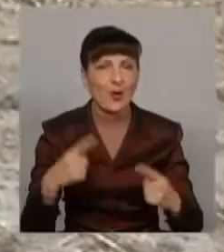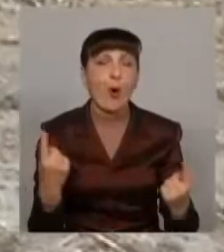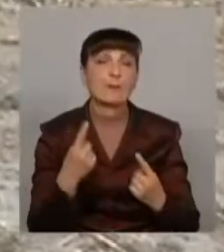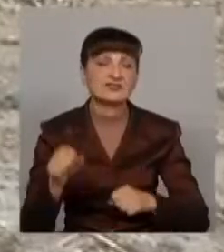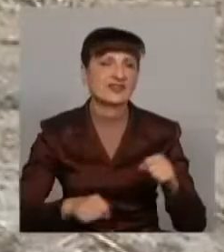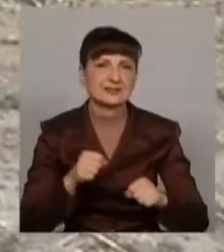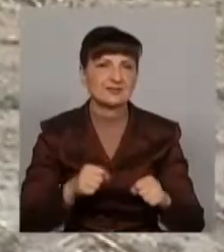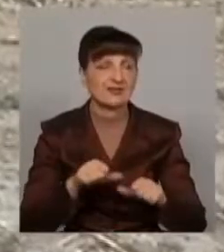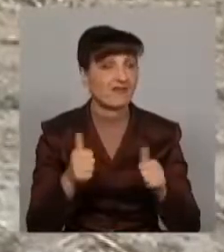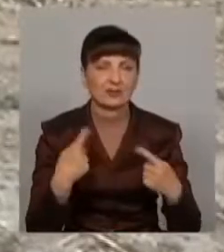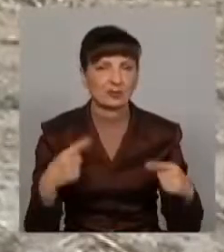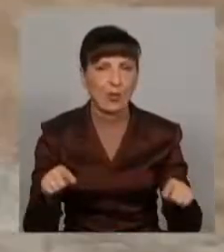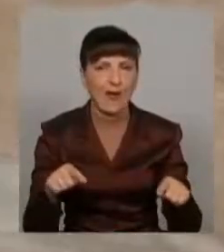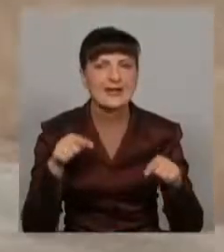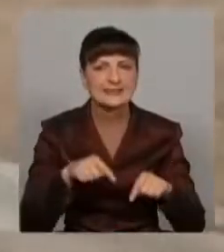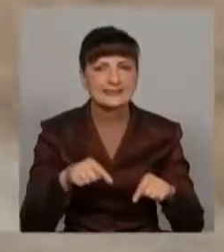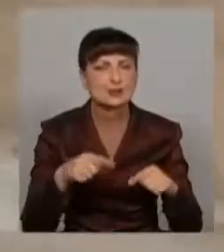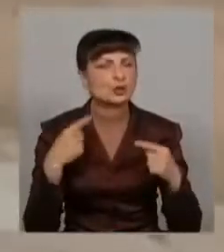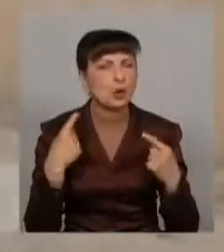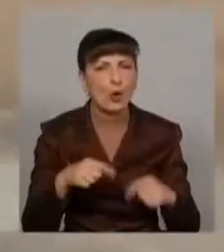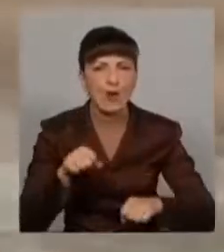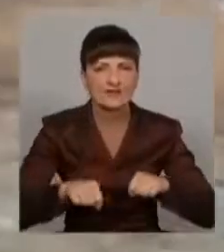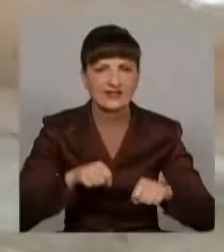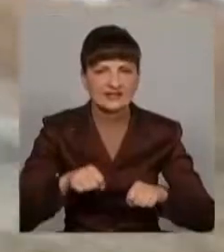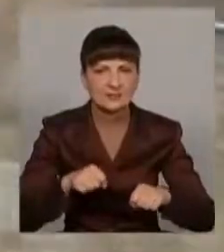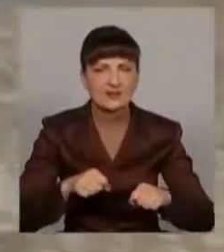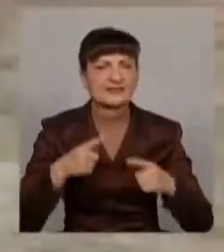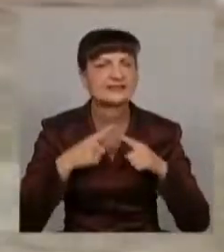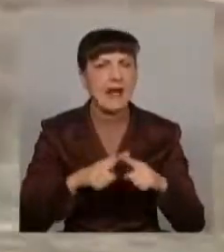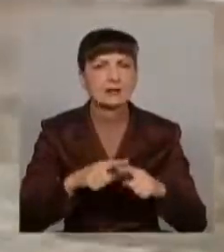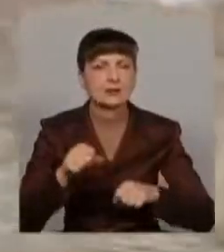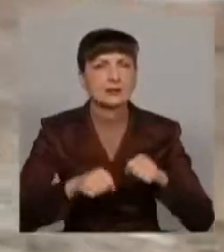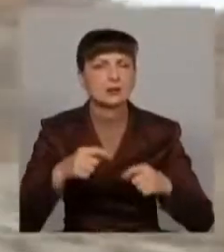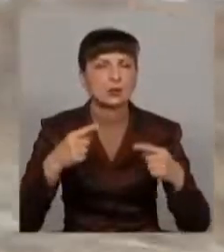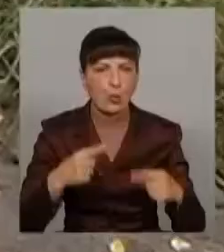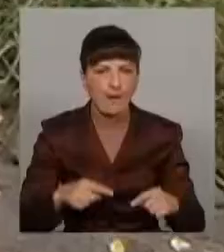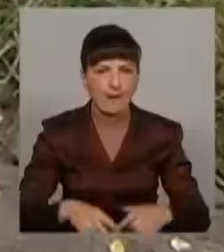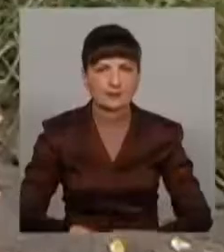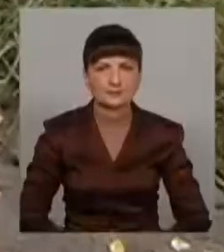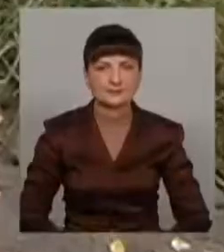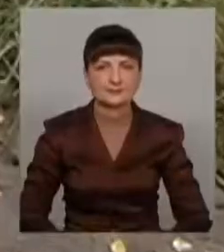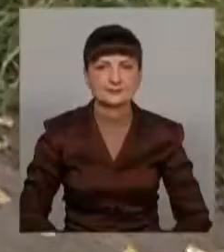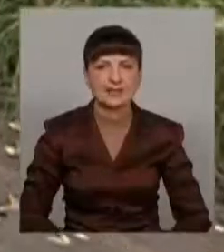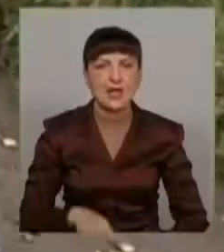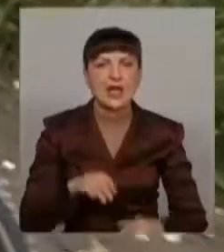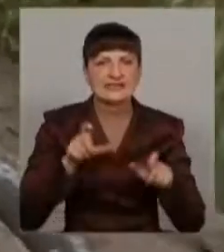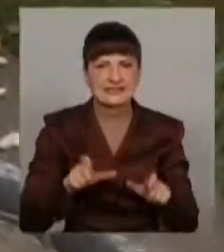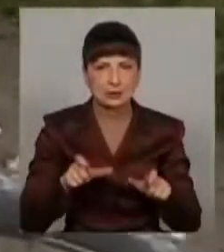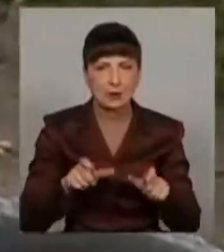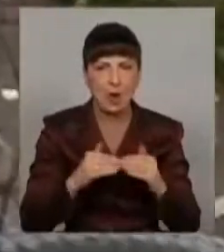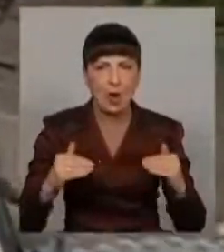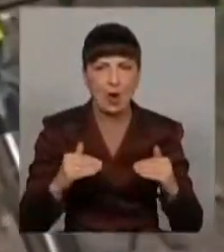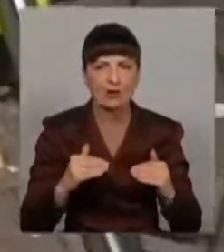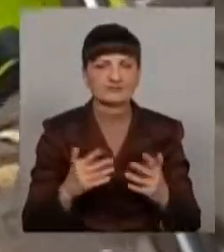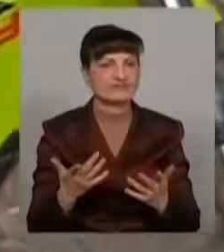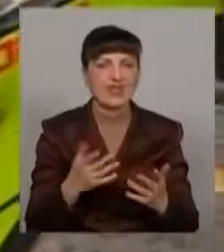дорожным или МТБ велосипедом. Здесь абсолютно другой стиль езды, другие техники прохождения препятствий. Седло на таком велосипеде – это больше